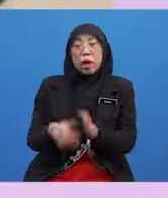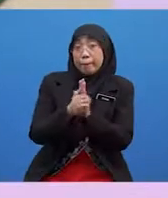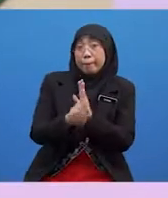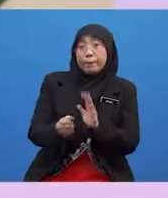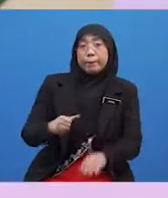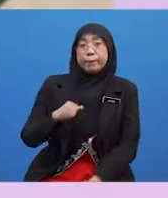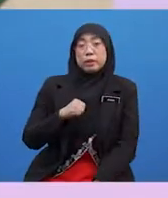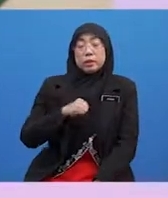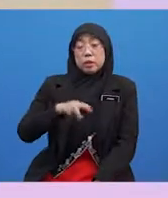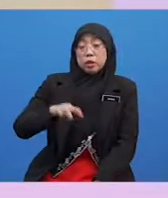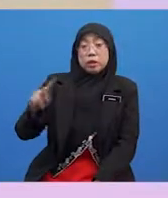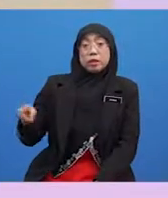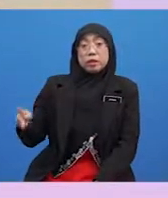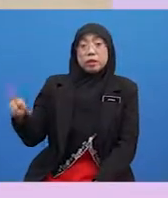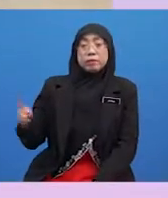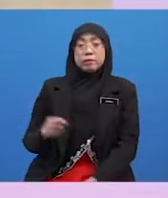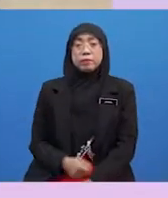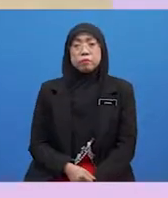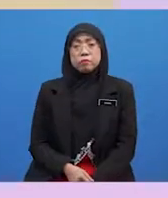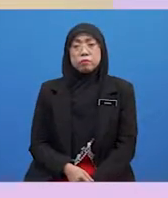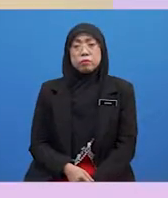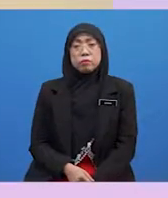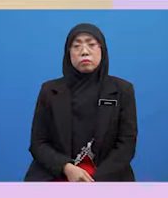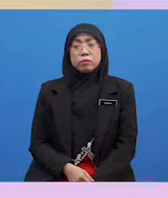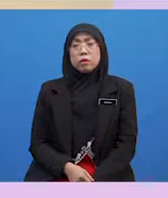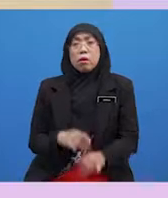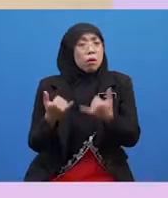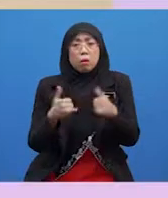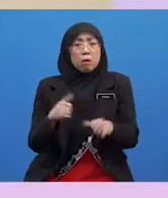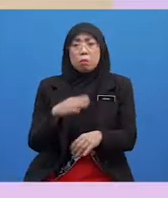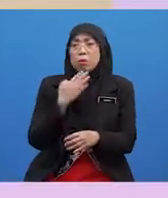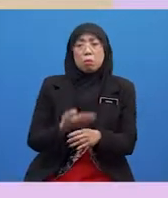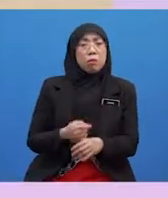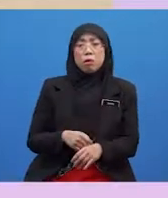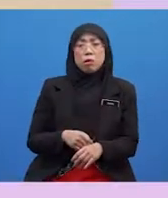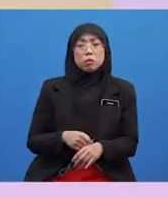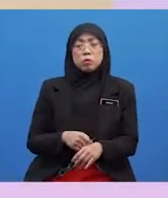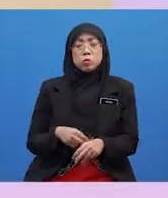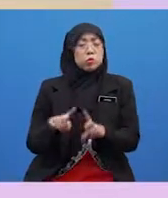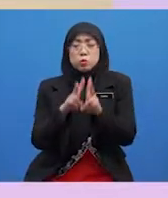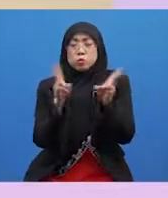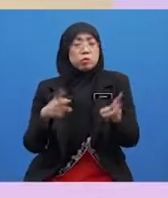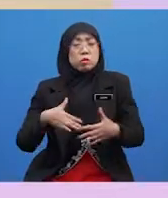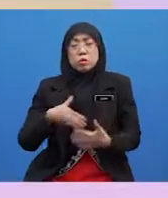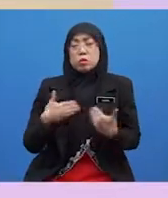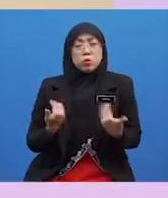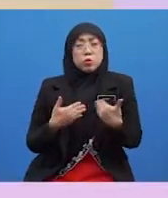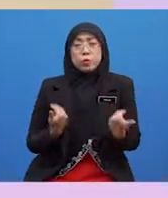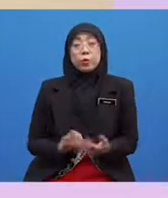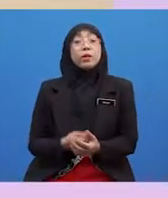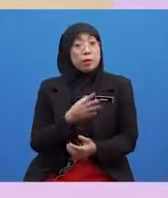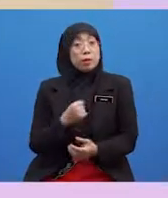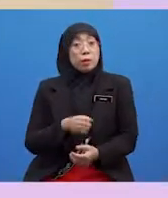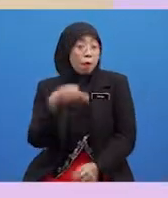mereka. Permainan yang baik bukanlah sekadar menyeronokkan, malah ia juga memberi banyak manfaat